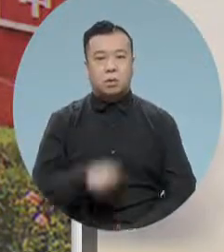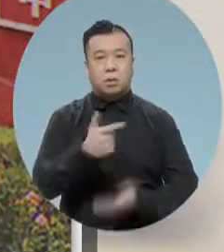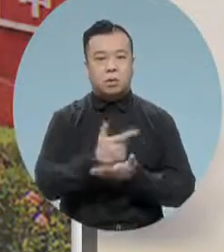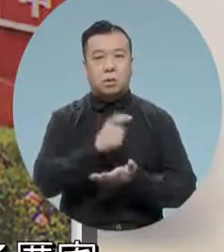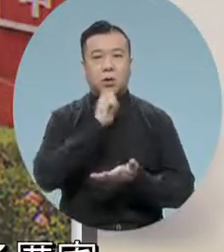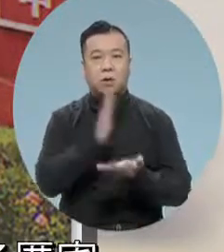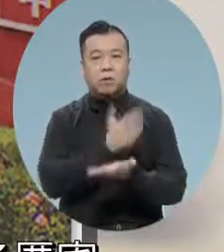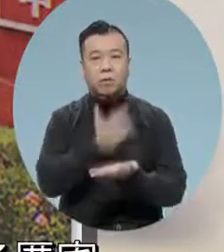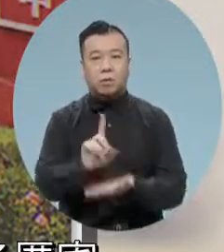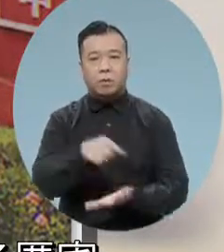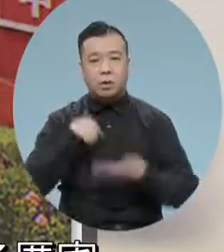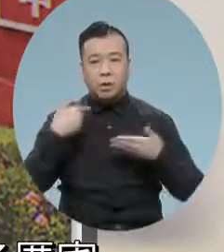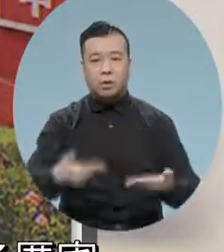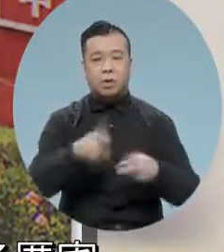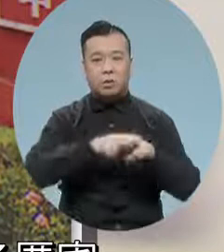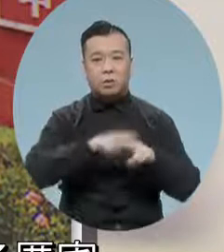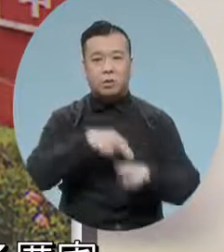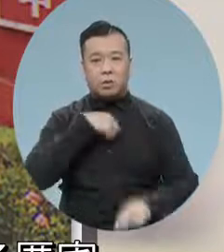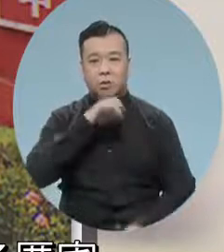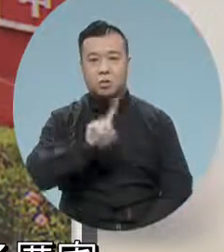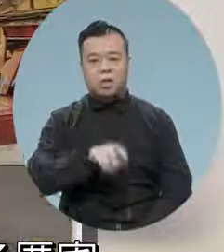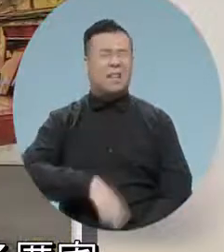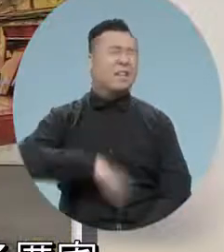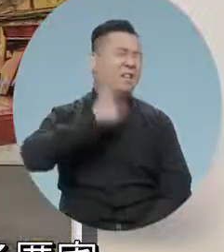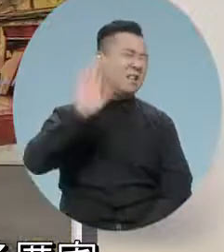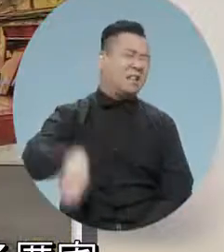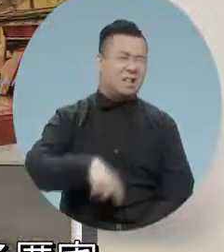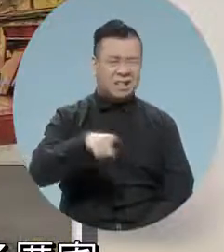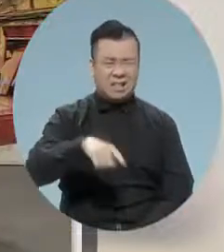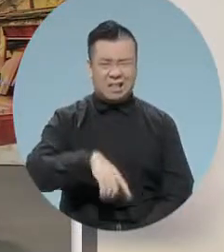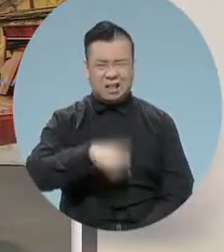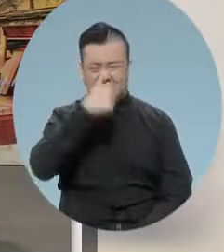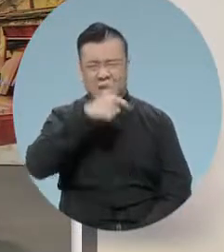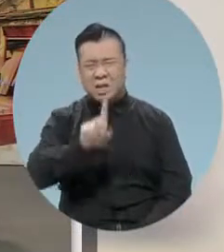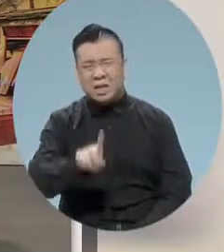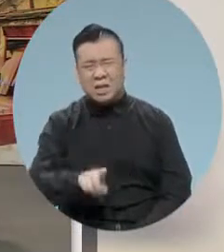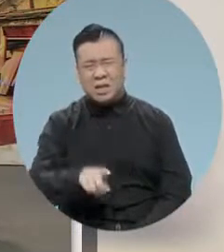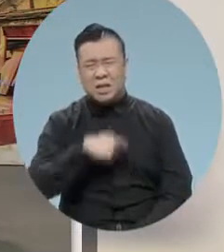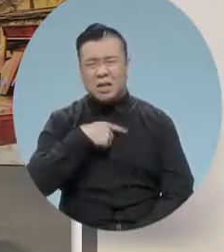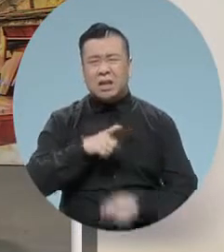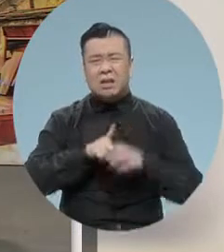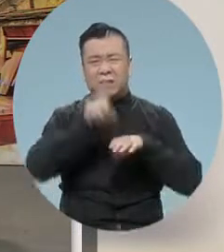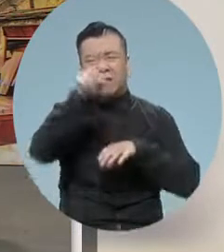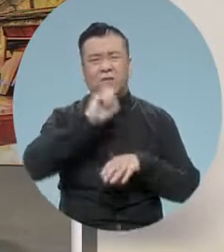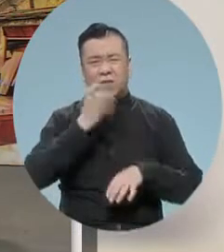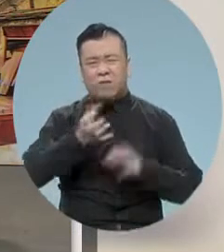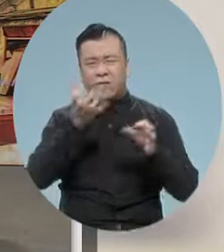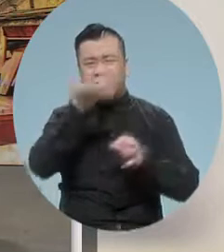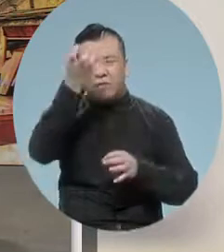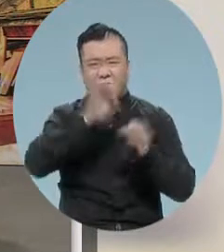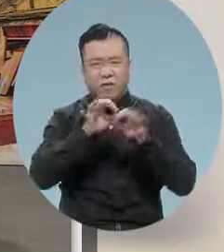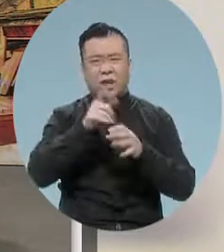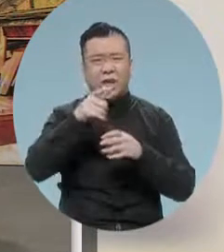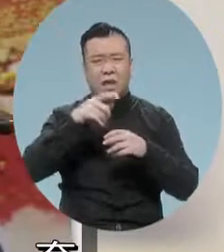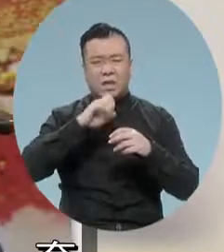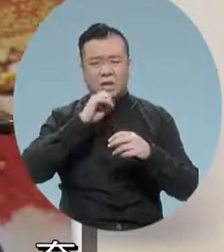的分別嚟㗎。今時今日，我哋中國人覺得，哇，扯你即天宮有幾威啊！我哋去火星啦，甚至乎將來去土星、金